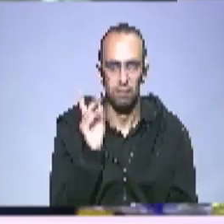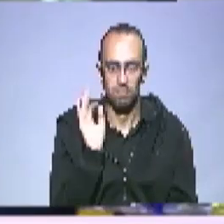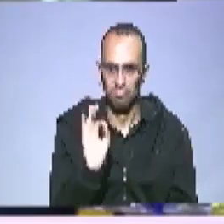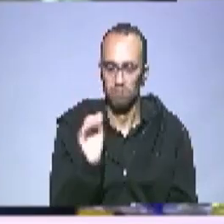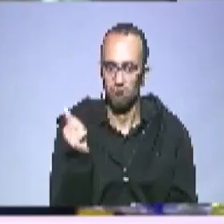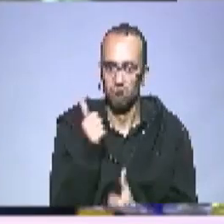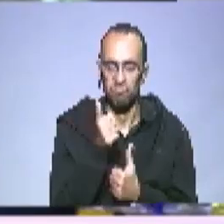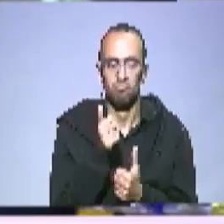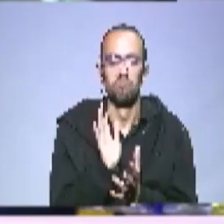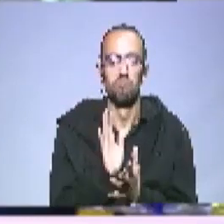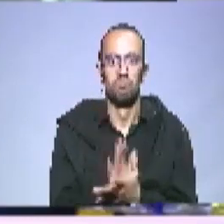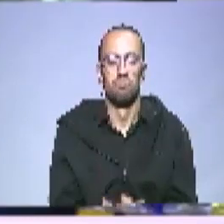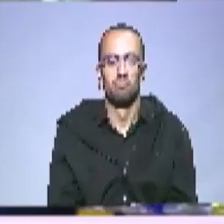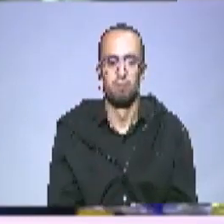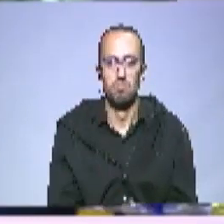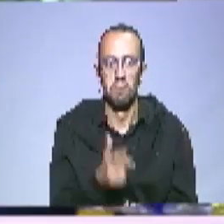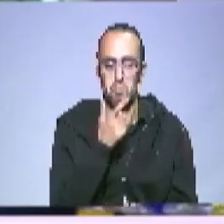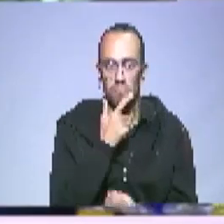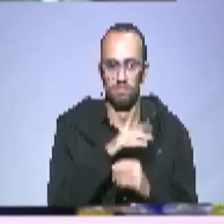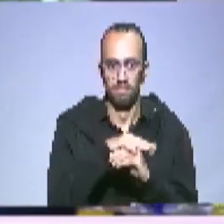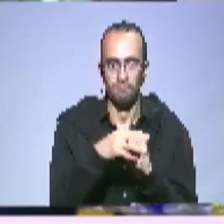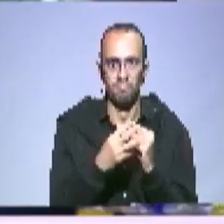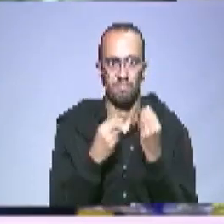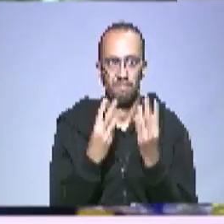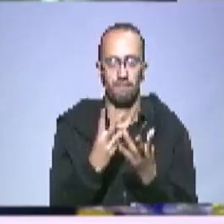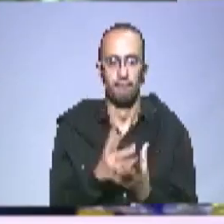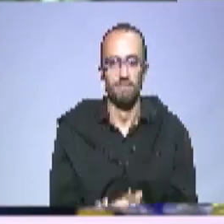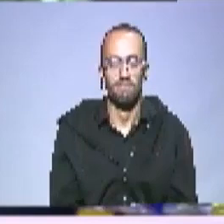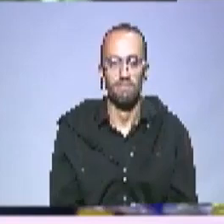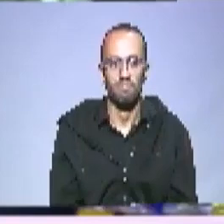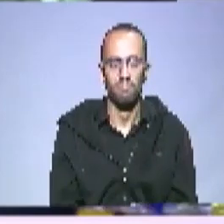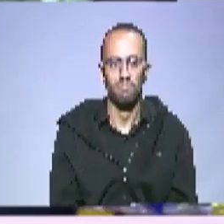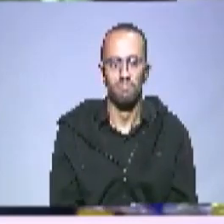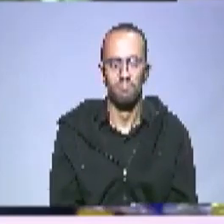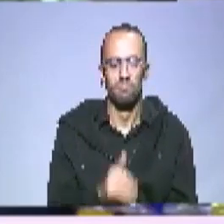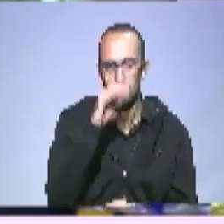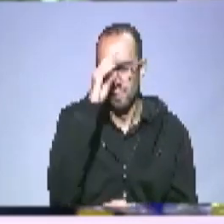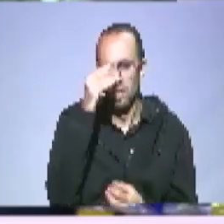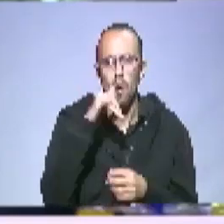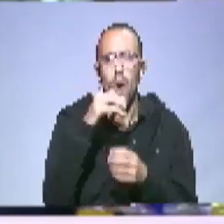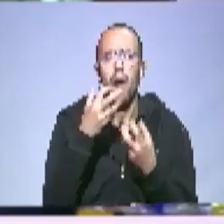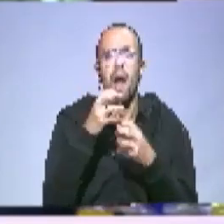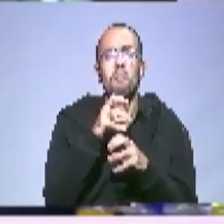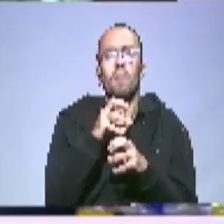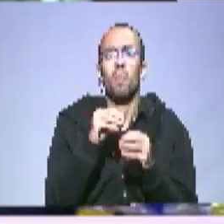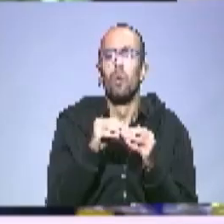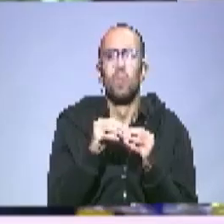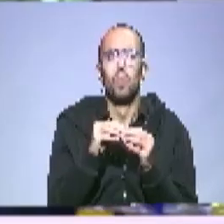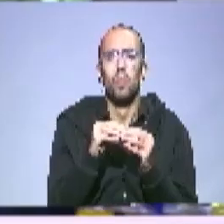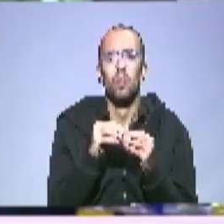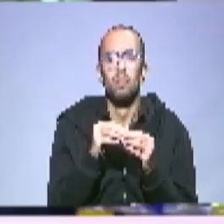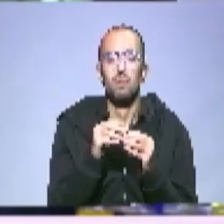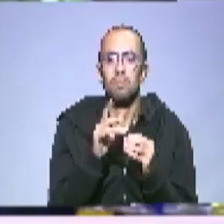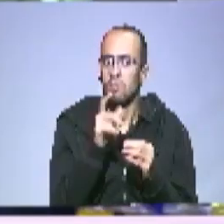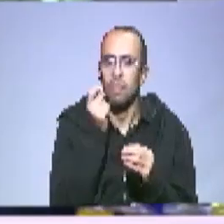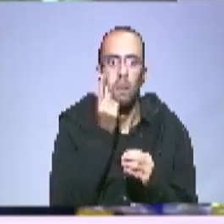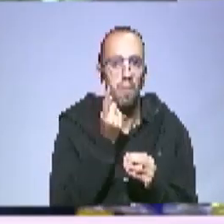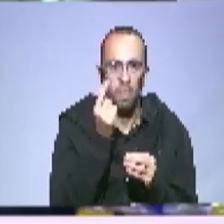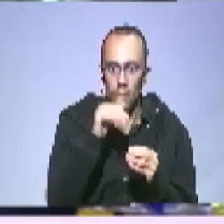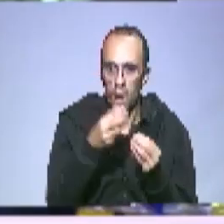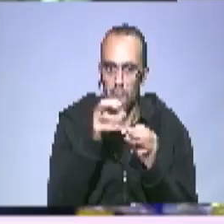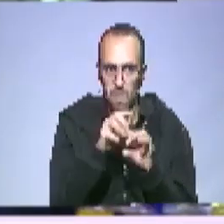فريش وهي بيضة كده من كل ناحية كده. جوه لما يبقى غامق من جوه يبقى ايه؟ لا هو من جوه طبيعته